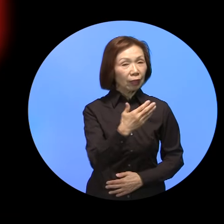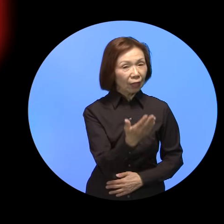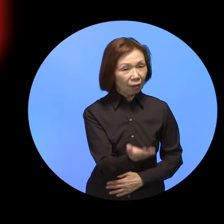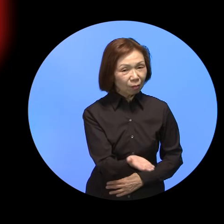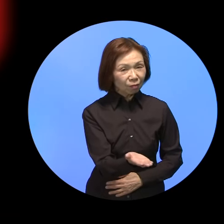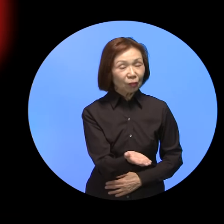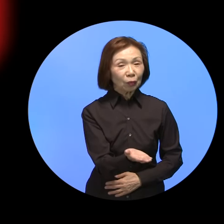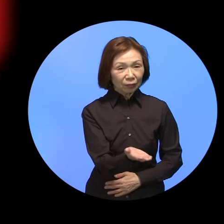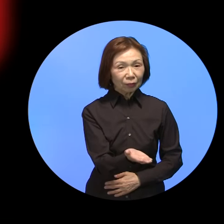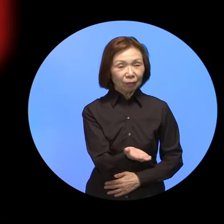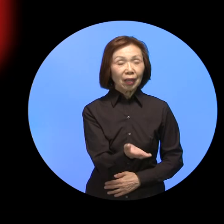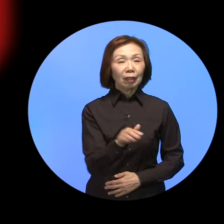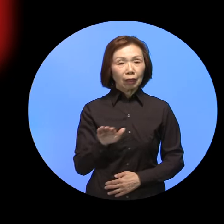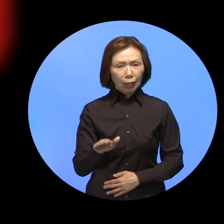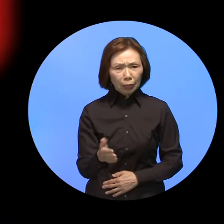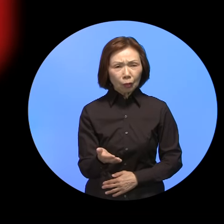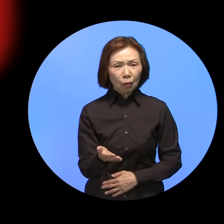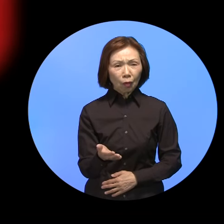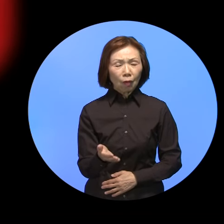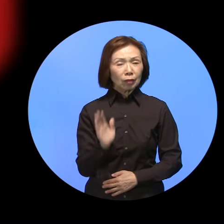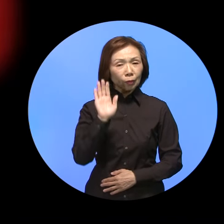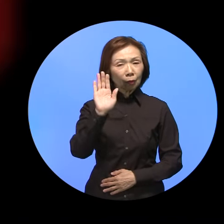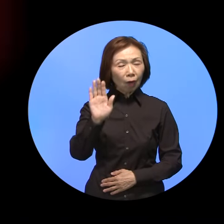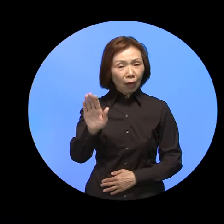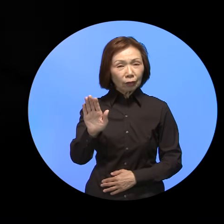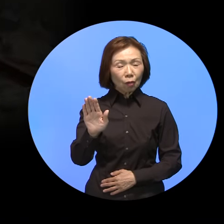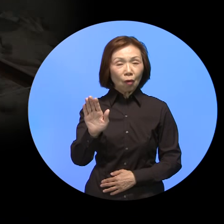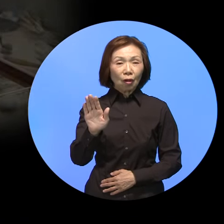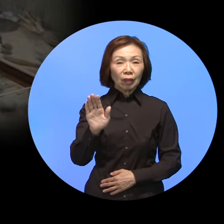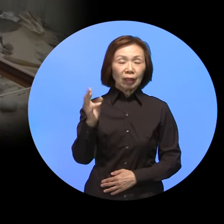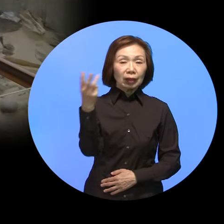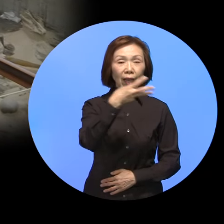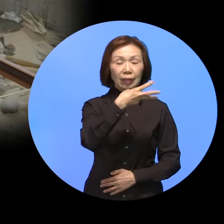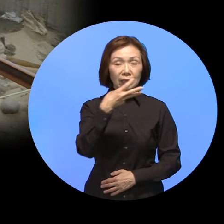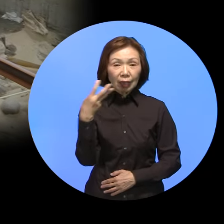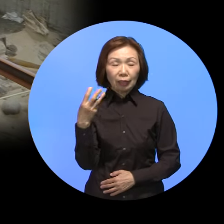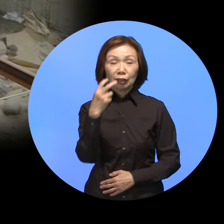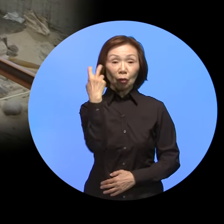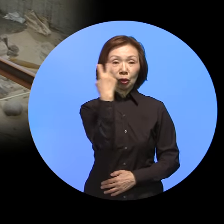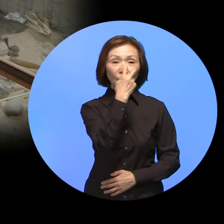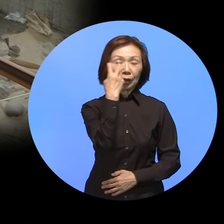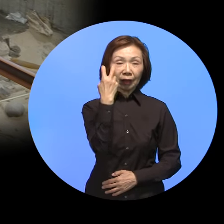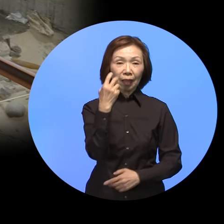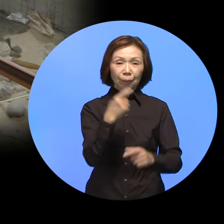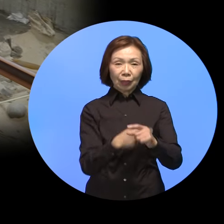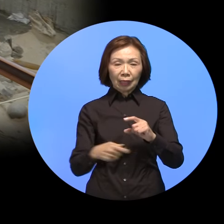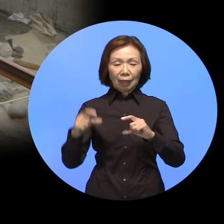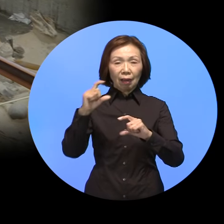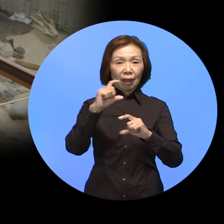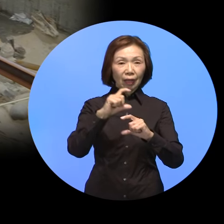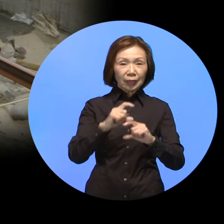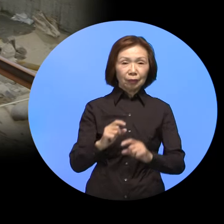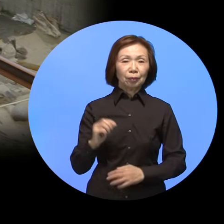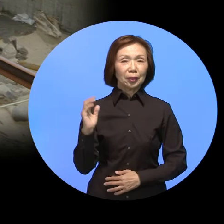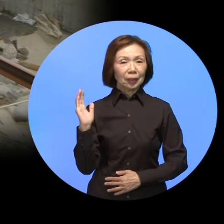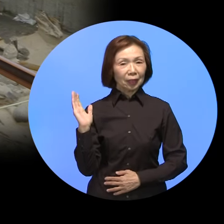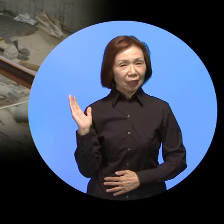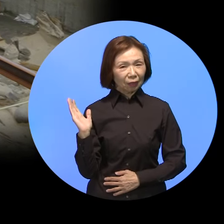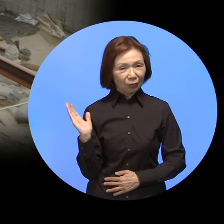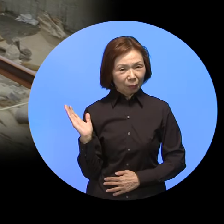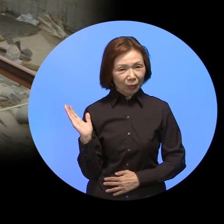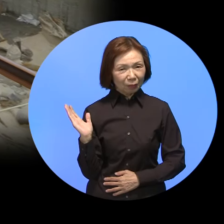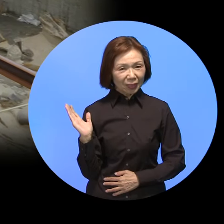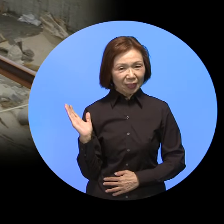なりましたしかしその後行われた第3次でさらにミステリーが深まったのです